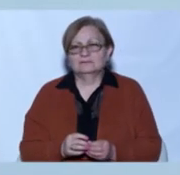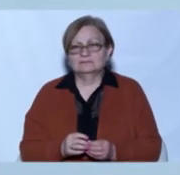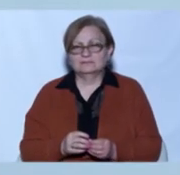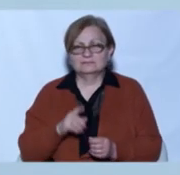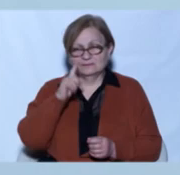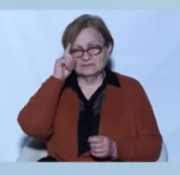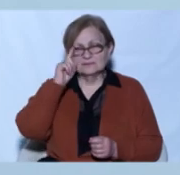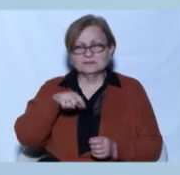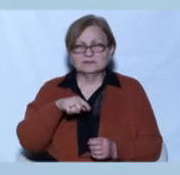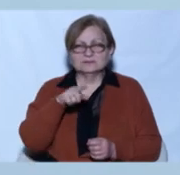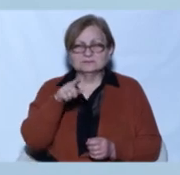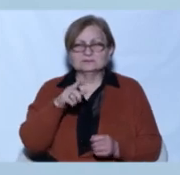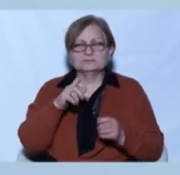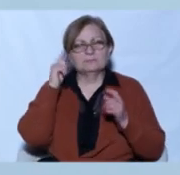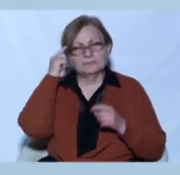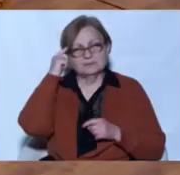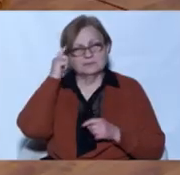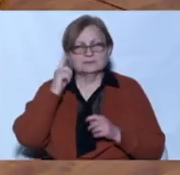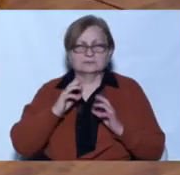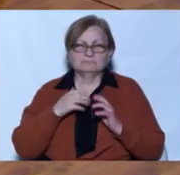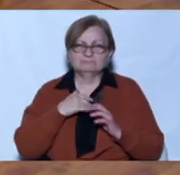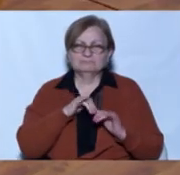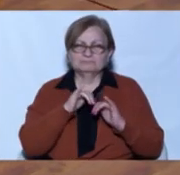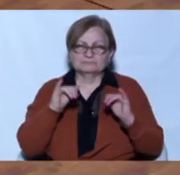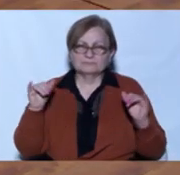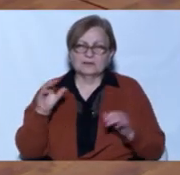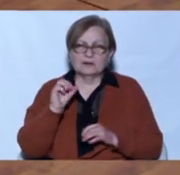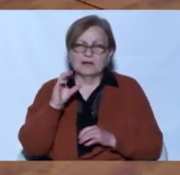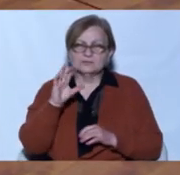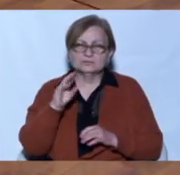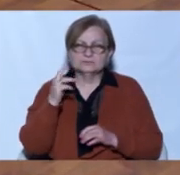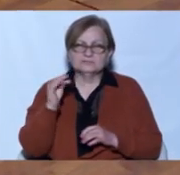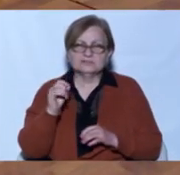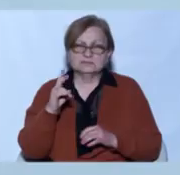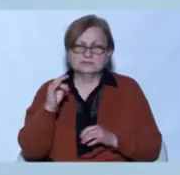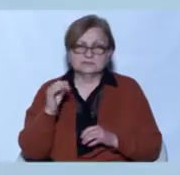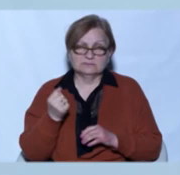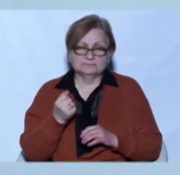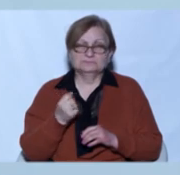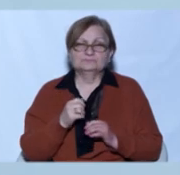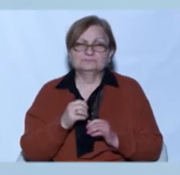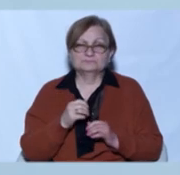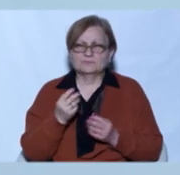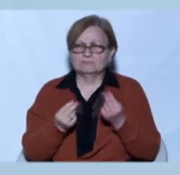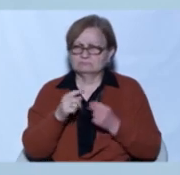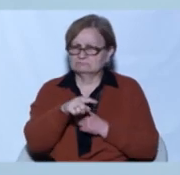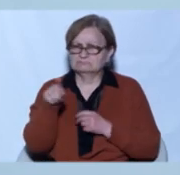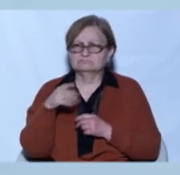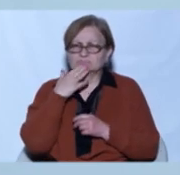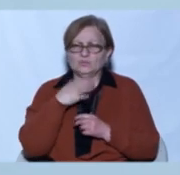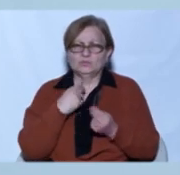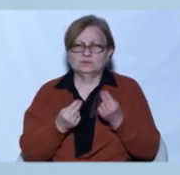იცით რა არის ასოციაცია, ხო? მე ვიცი, რომ ბავშვებს ძალიან უყვართ თამაში ასოციაციობანა. დიახ, აი ეს